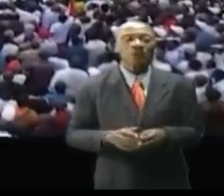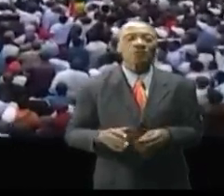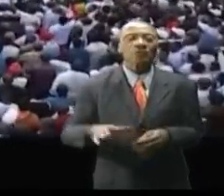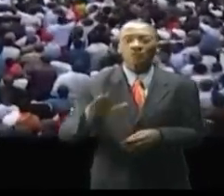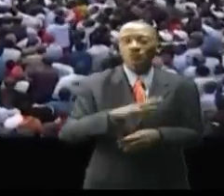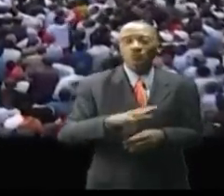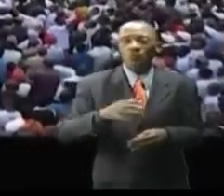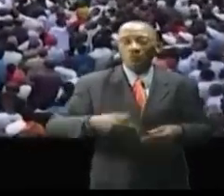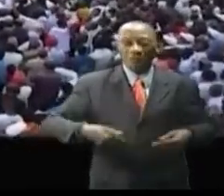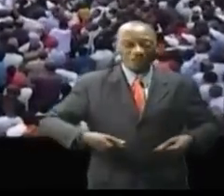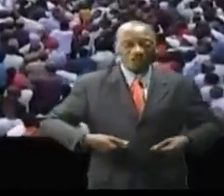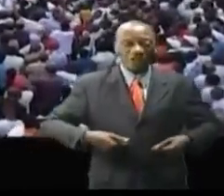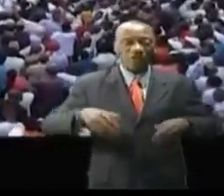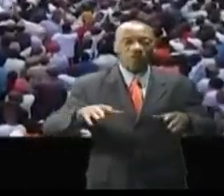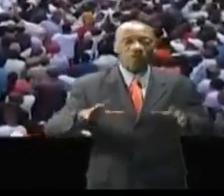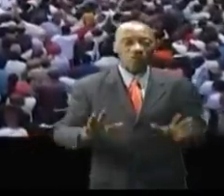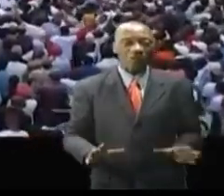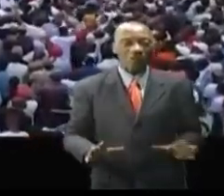parler.